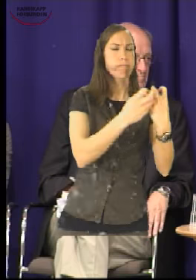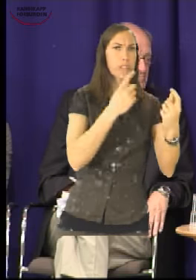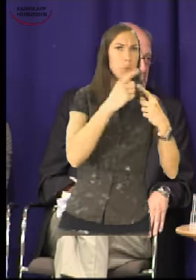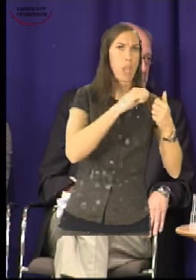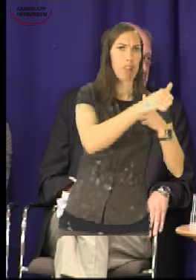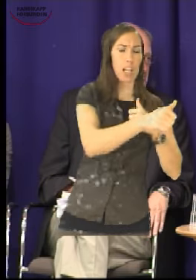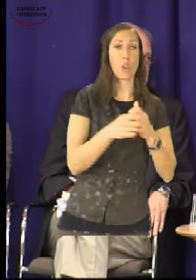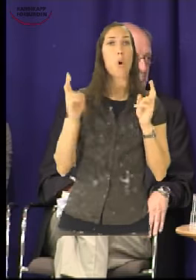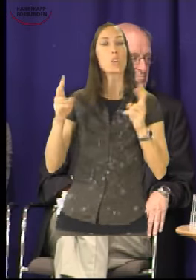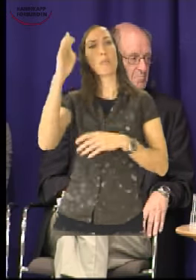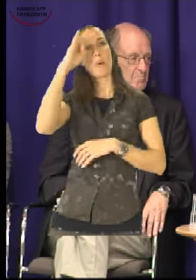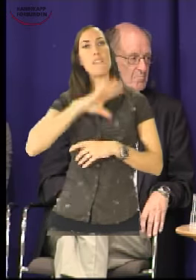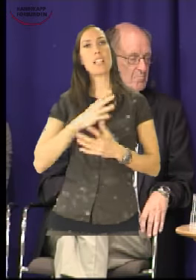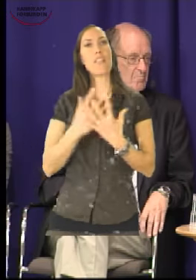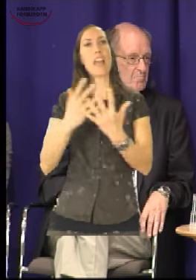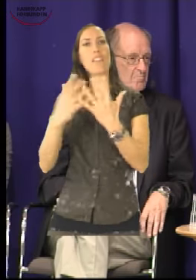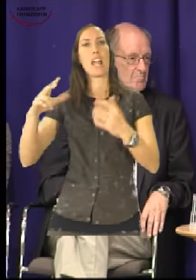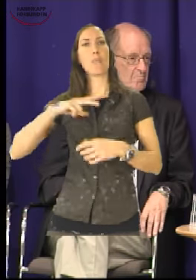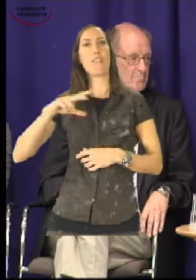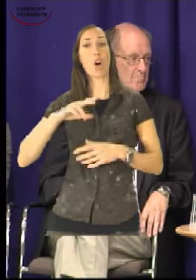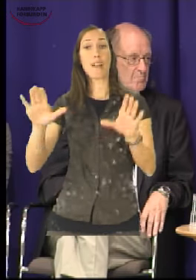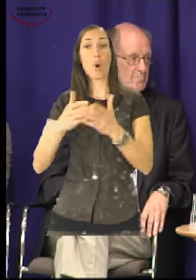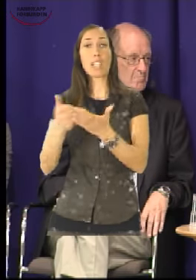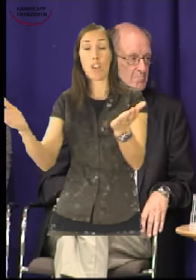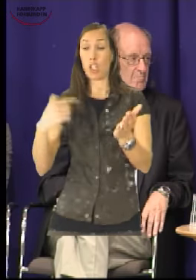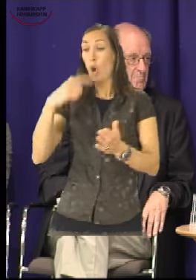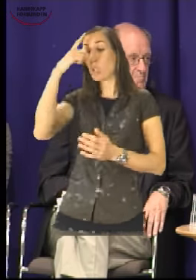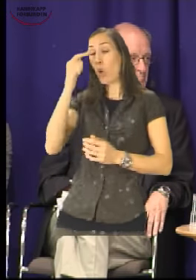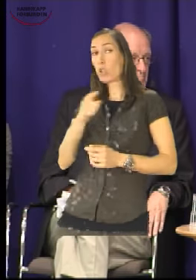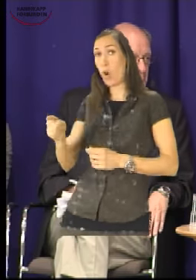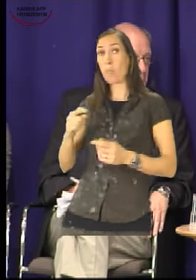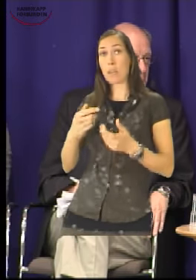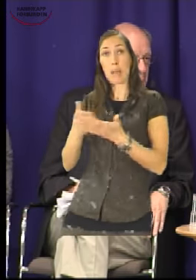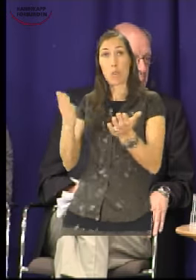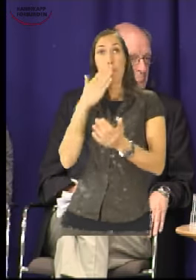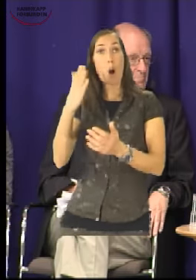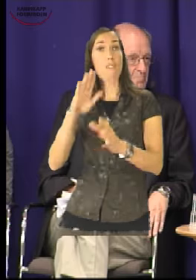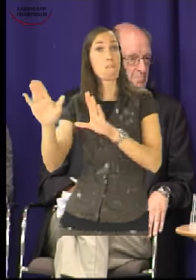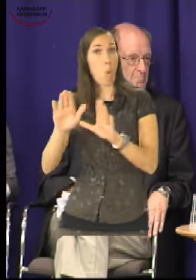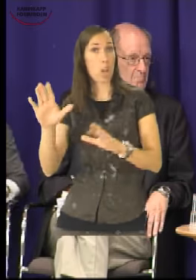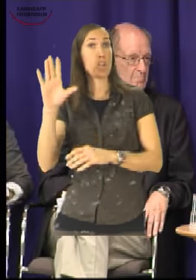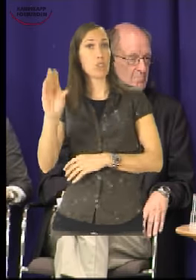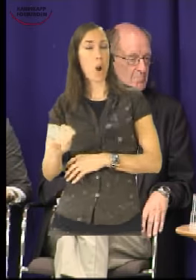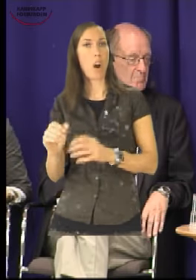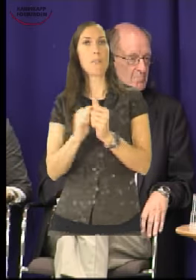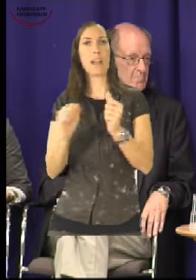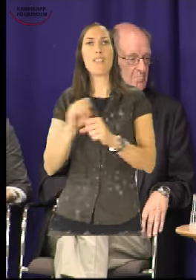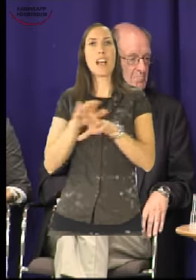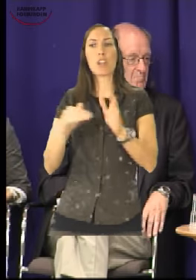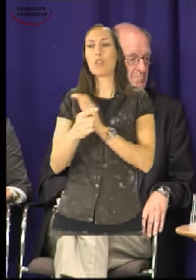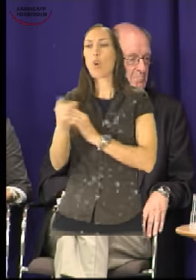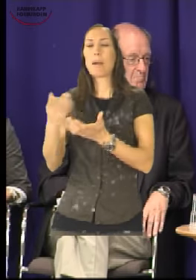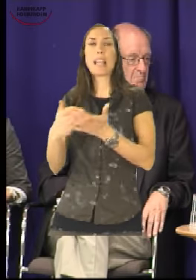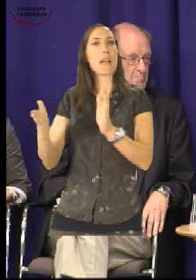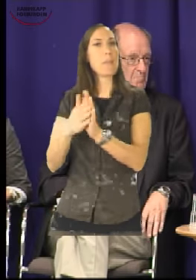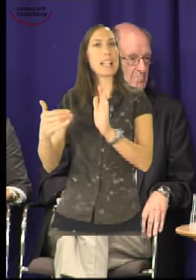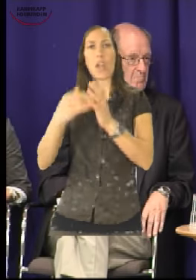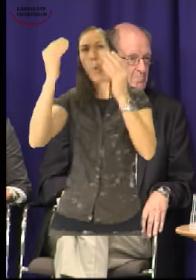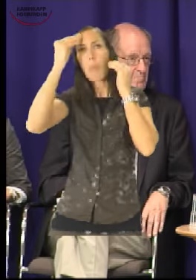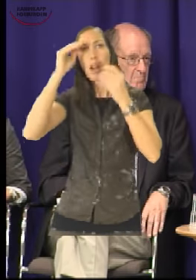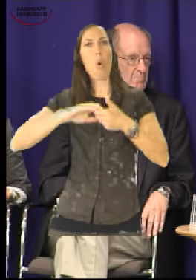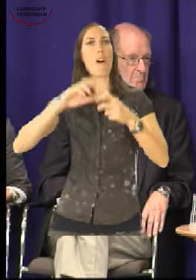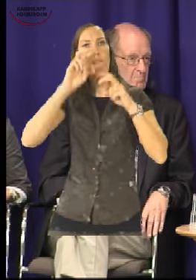fler privata vårdgivare som är bra, tror jag, i huvudsak i vården. Men de flesta av dem deltar inte i utbildning och forskning, därför